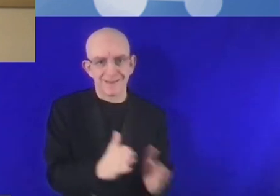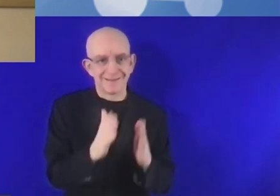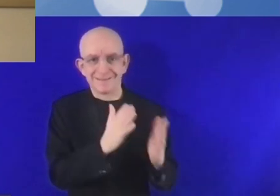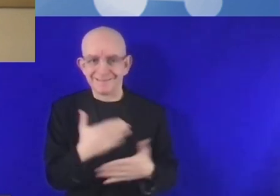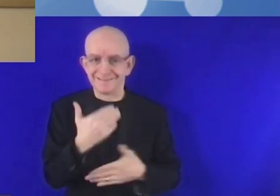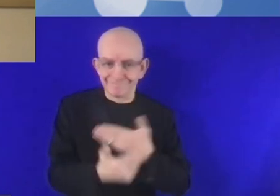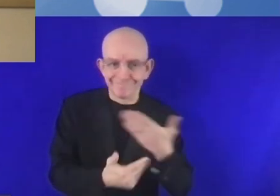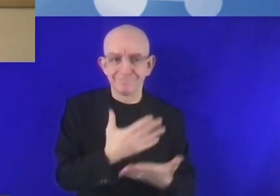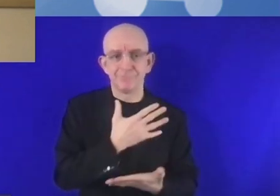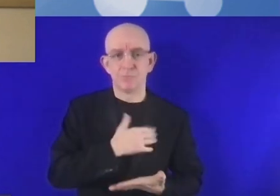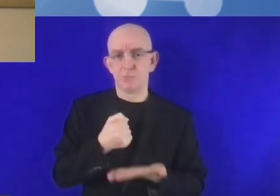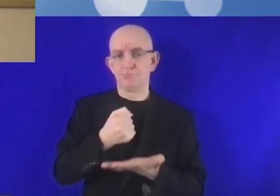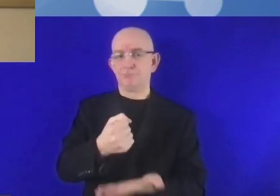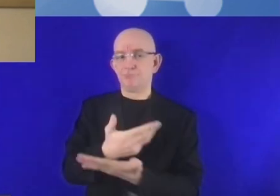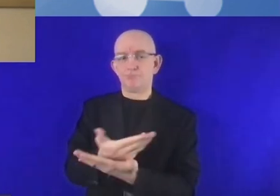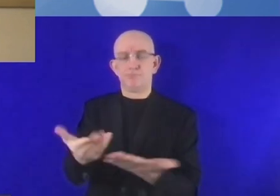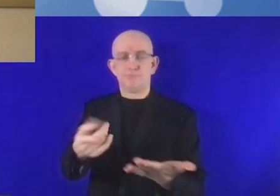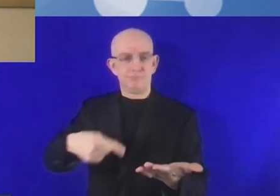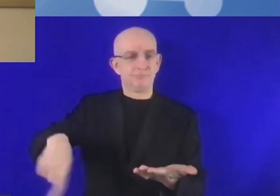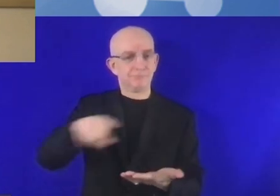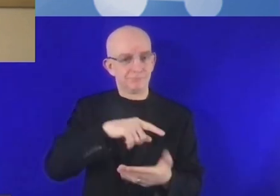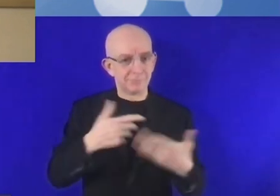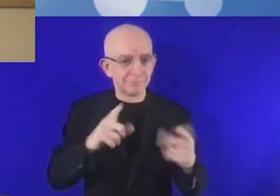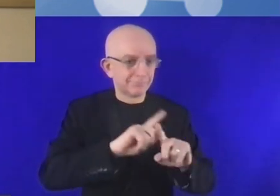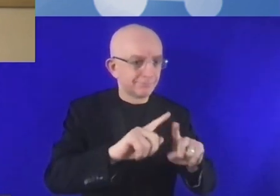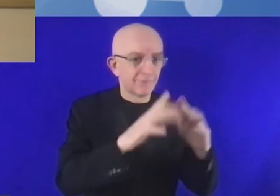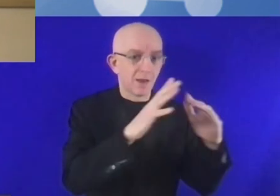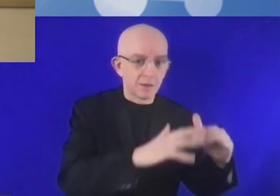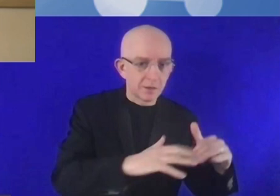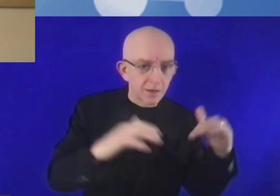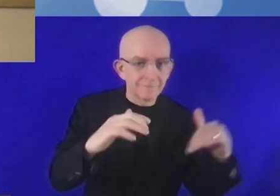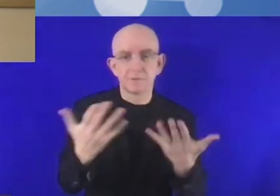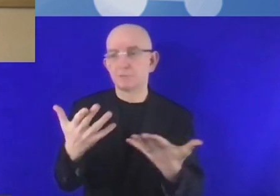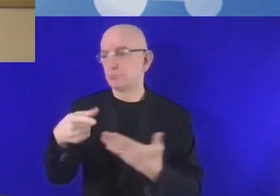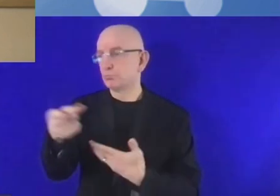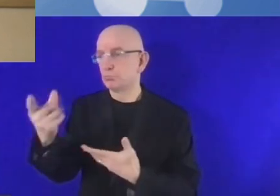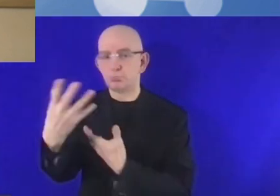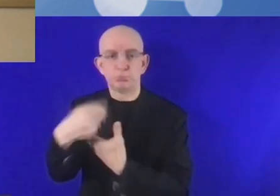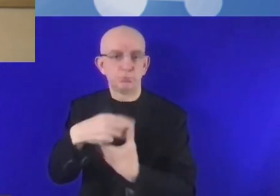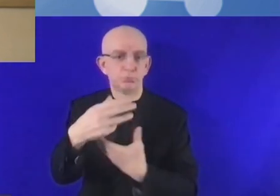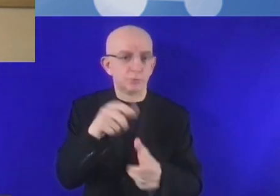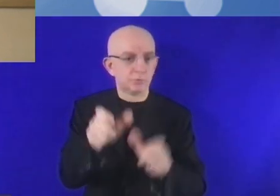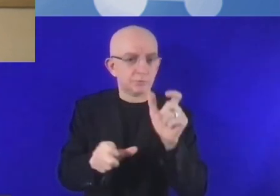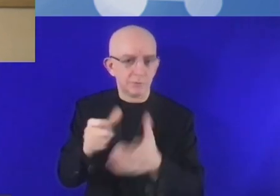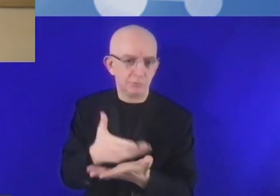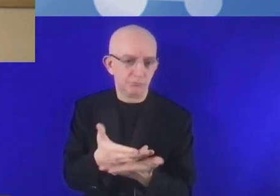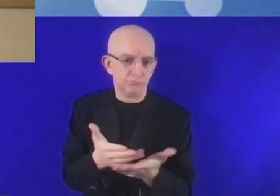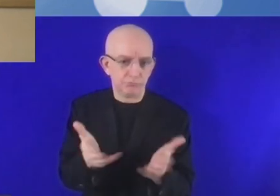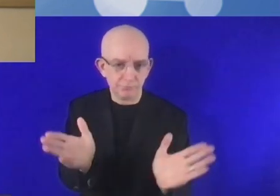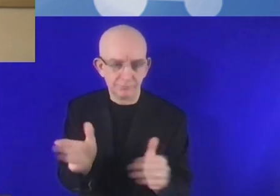Jest to ważna kwestia, która wymaga współpracy sektora prywatnego i sektora